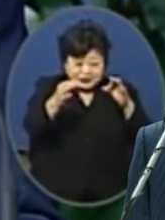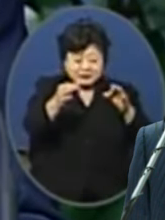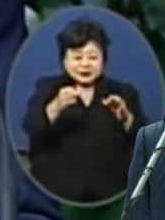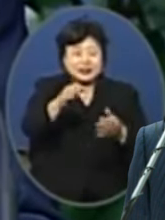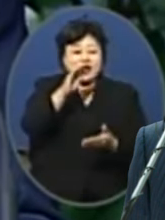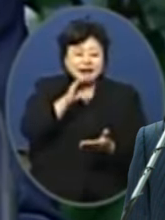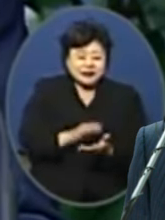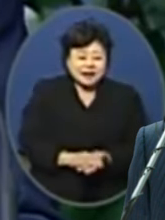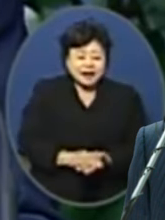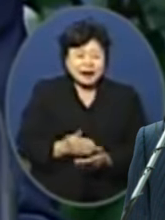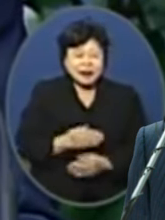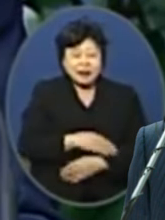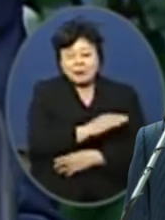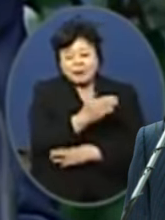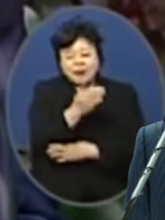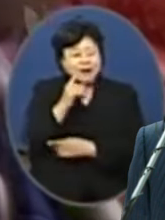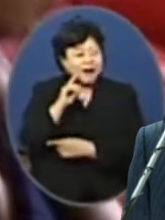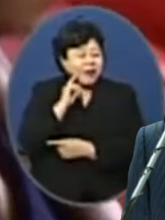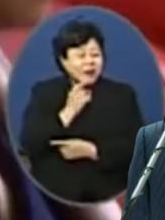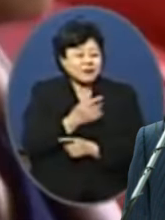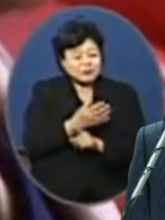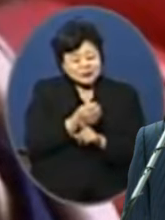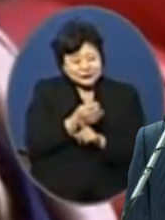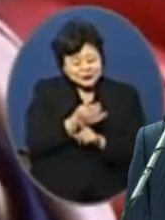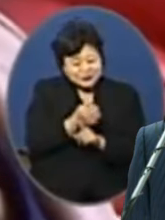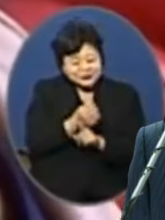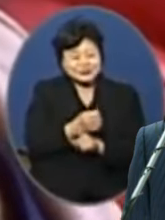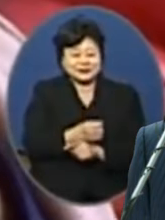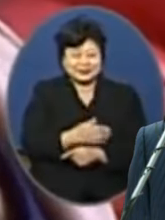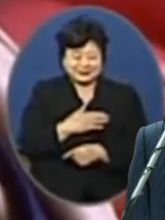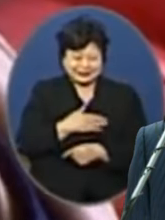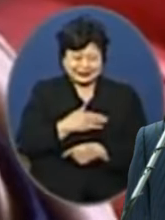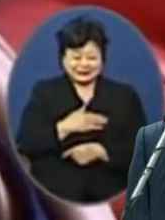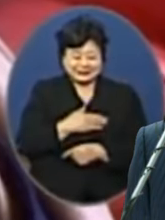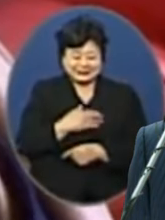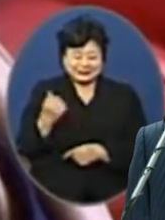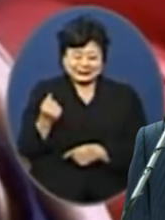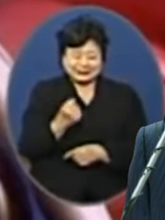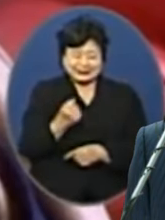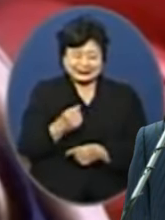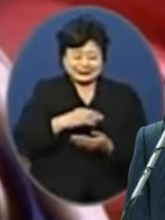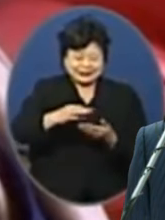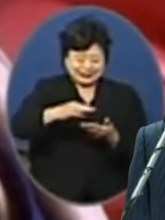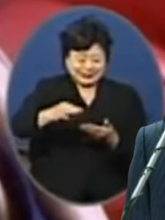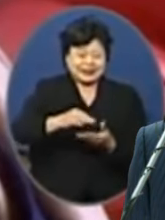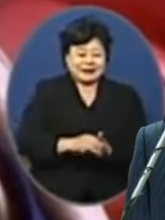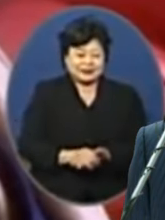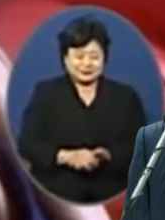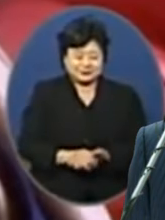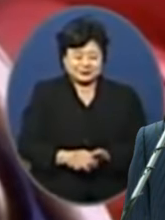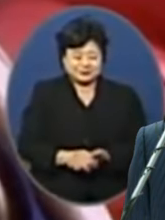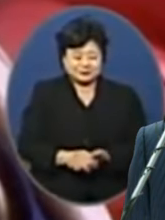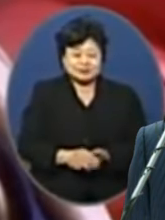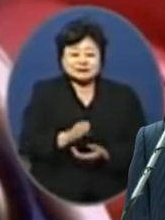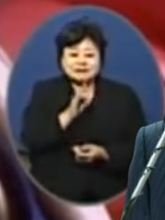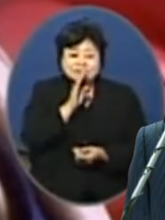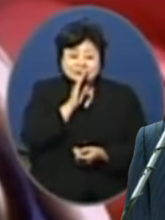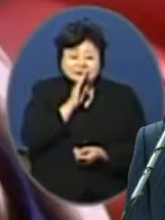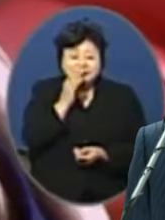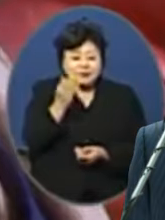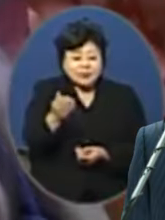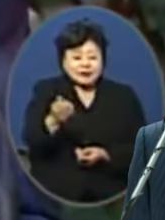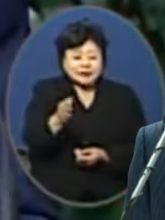야 빛난 진주가 반짝거리는구나 저거 내가 가지고 사용해야 되겠다고 그렇게 말할 수 있을 정도로